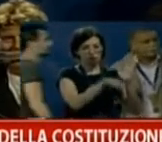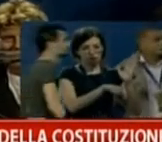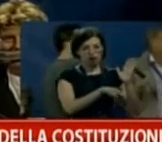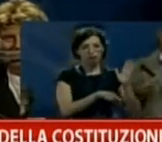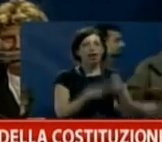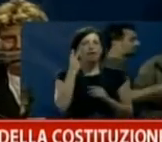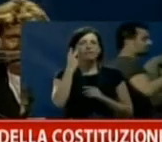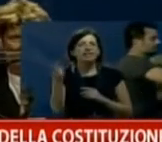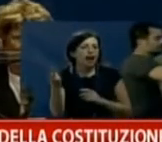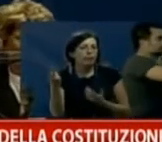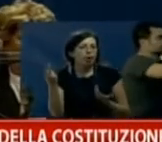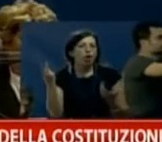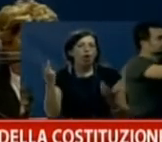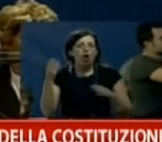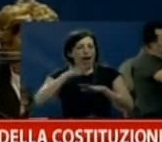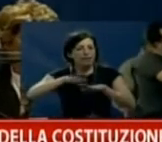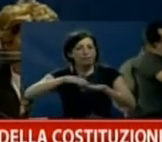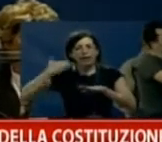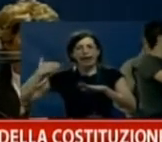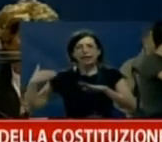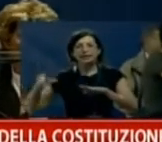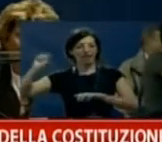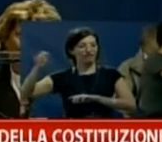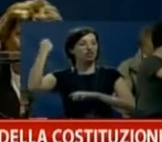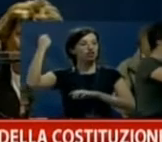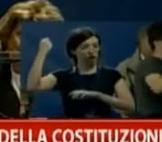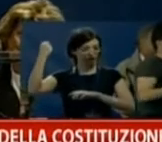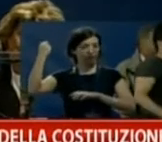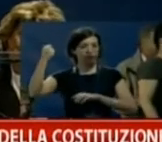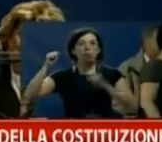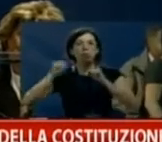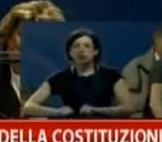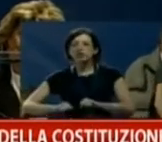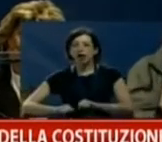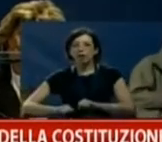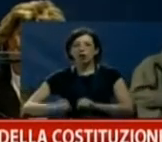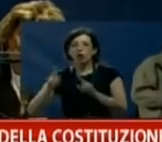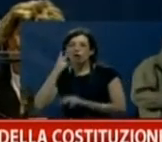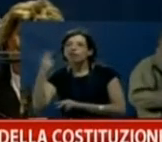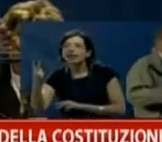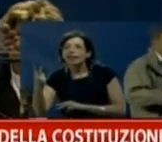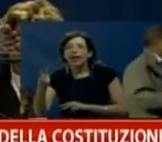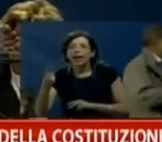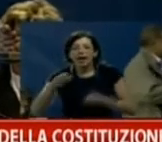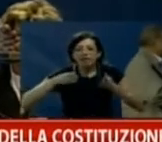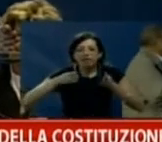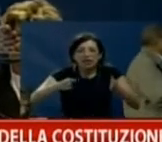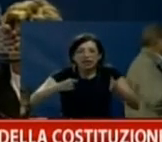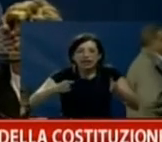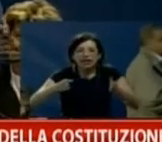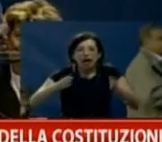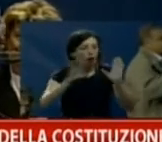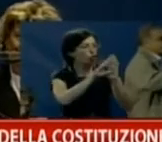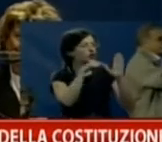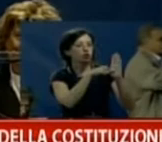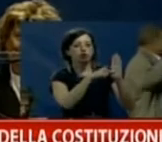vincenti, la retta via, la via maestra della Costituzione, creando lo spazio per tutto